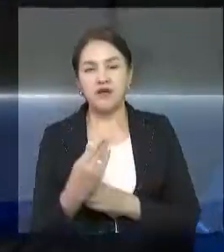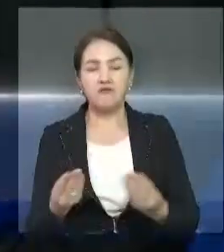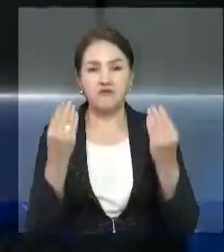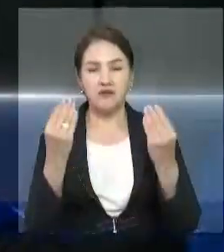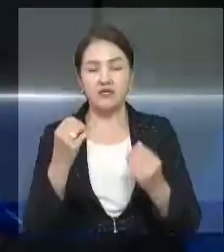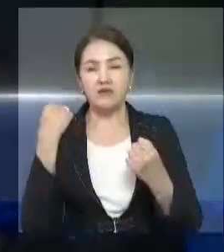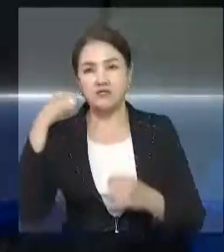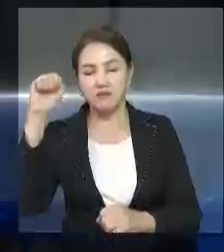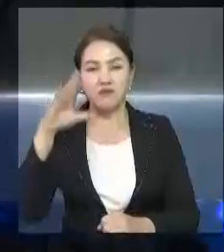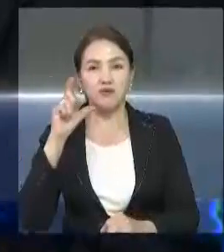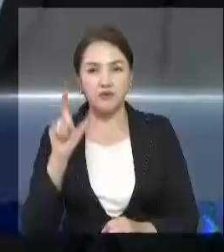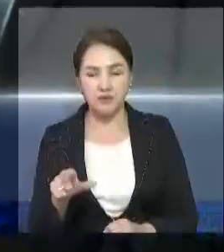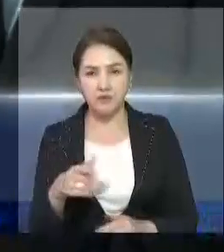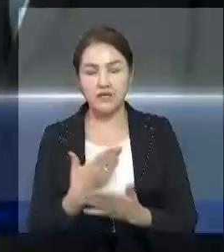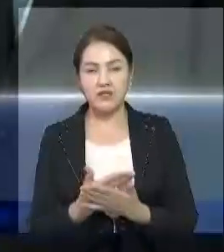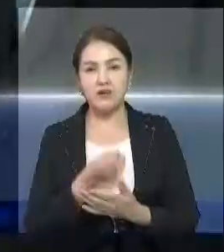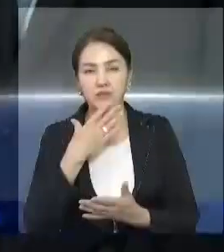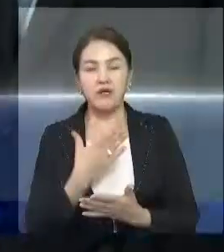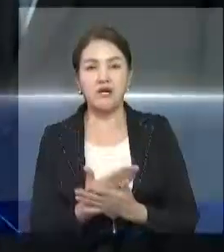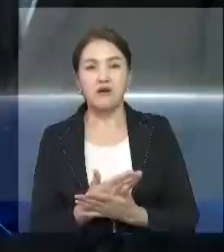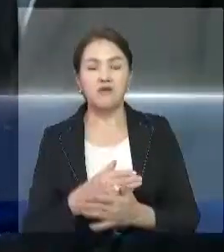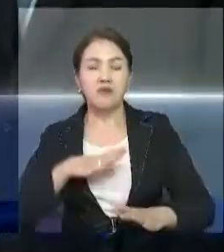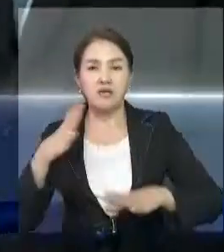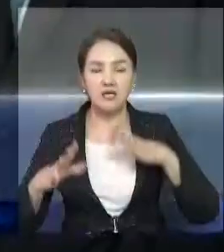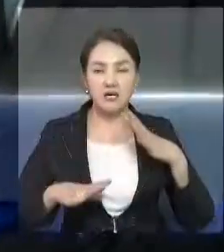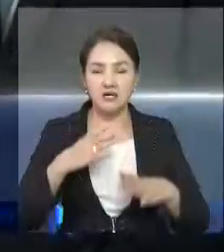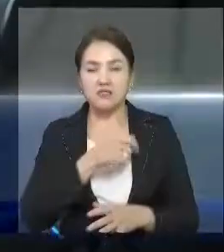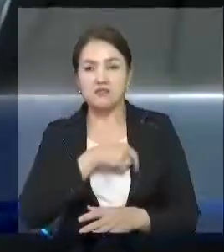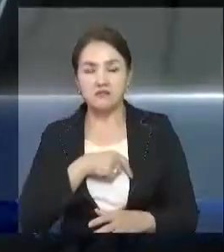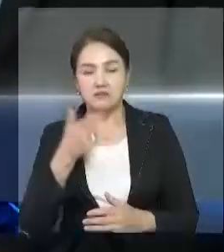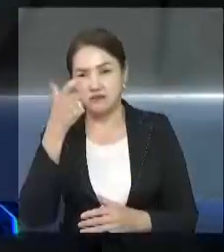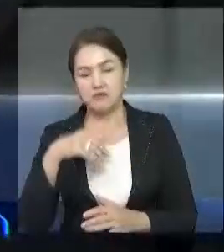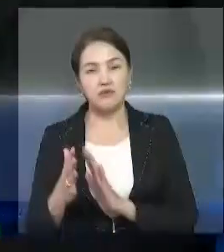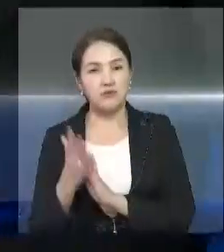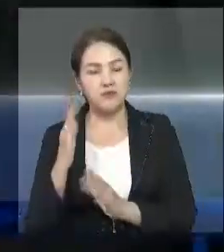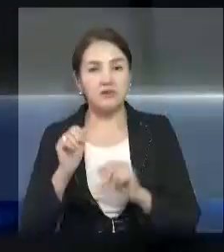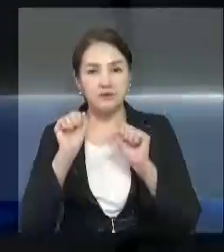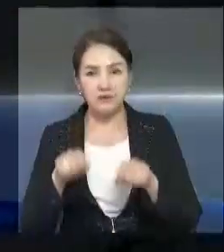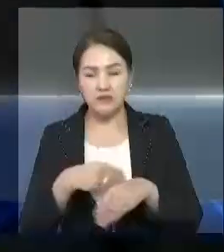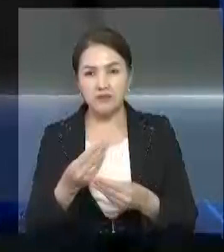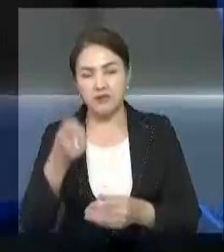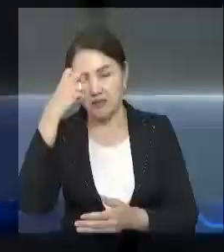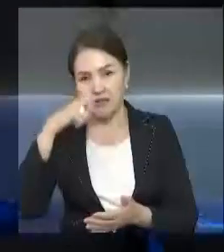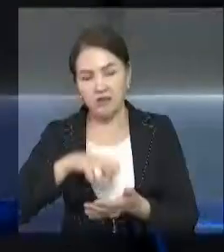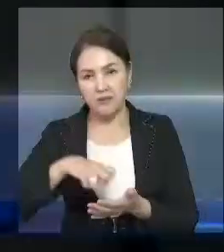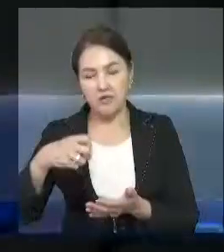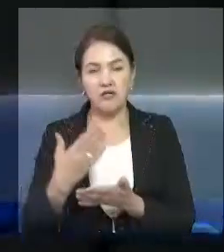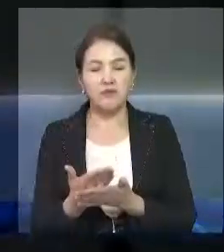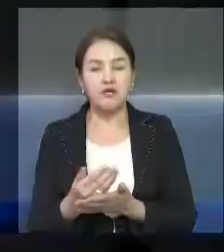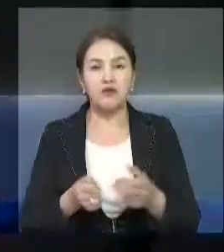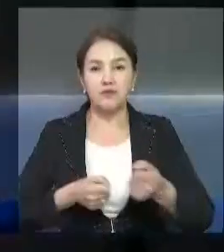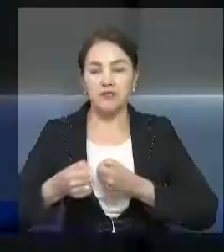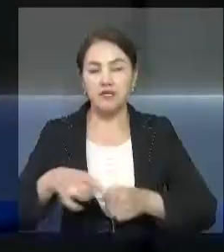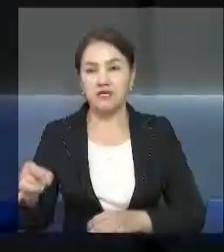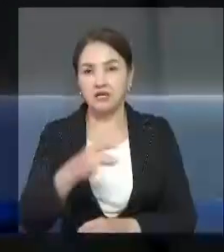великие чемпионы. Способствует тому и хорошая тренерская подготовка. В свою очередь, разрешите выразить благодарность от лица Казахстанской Федерации,